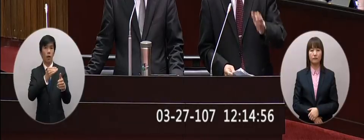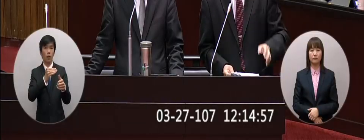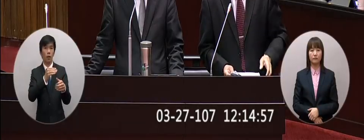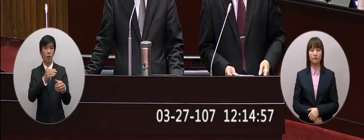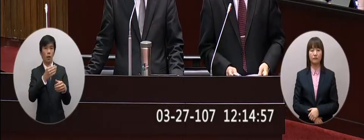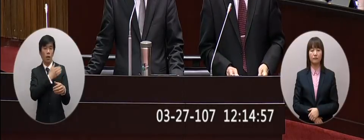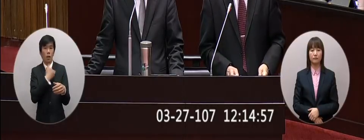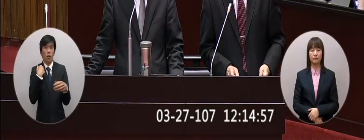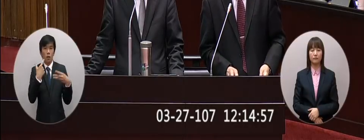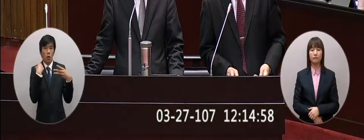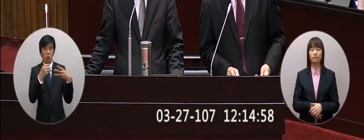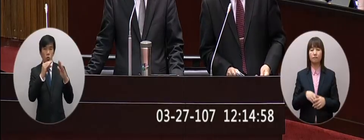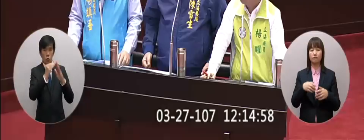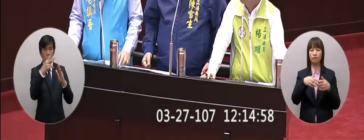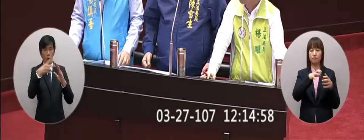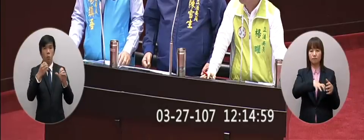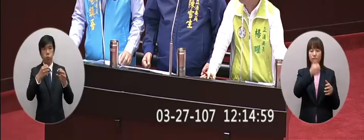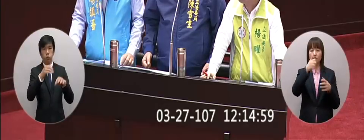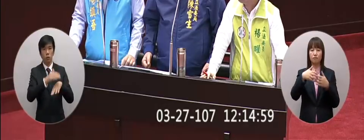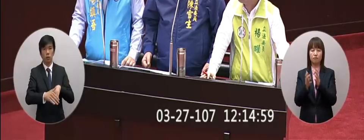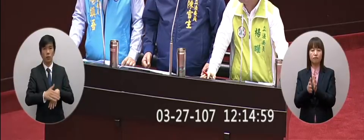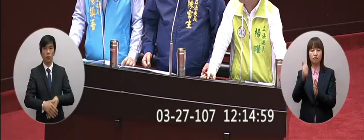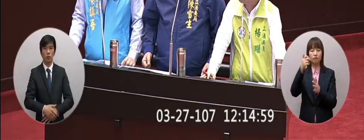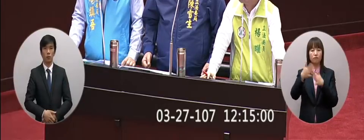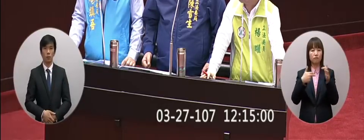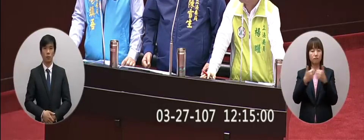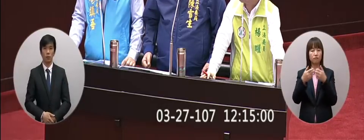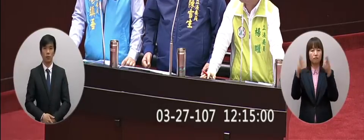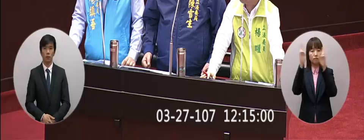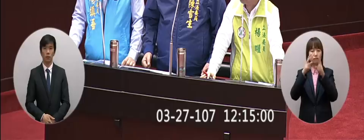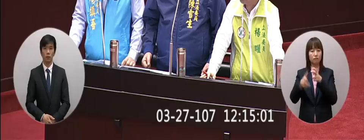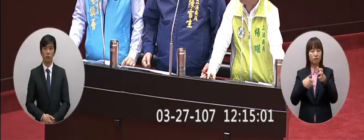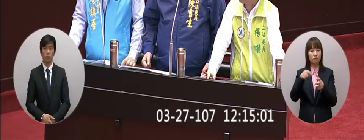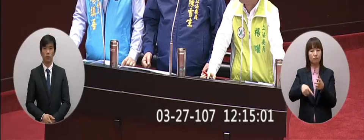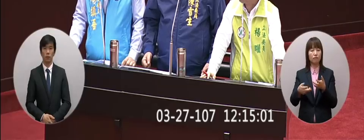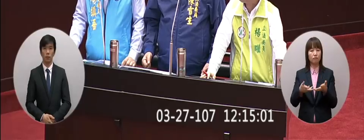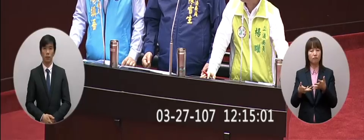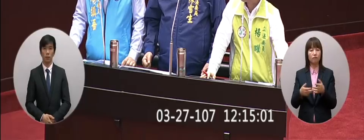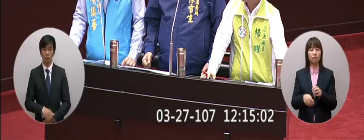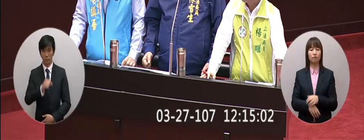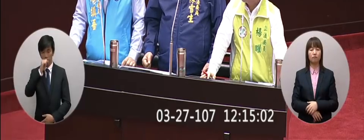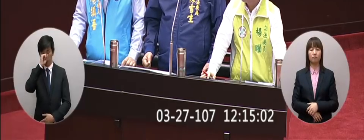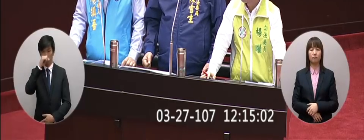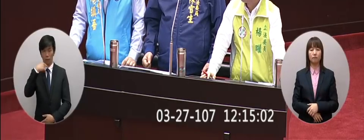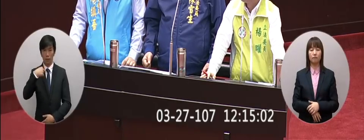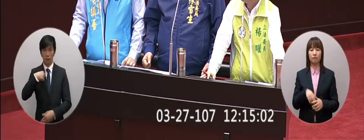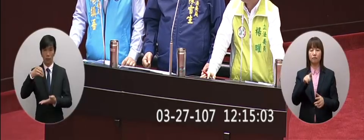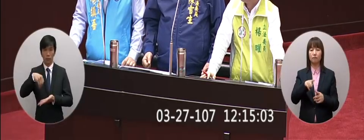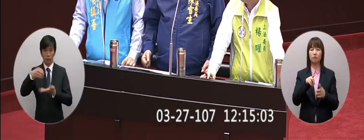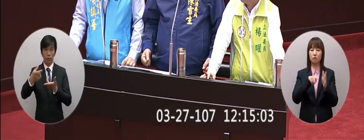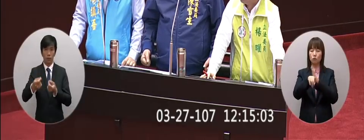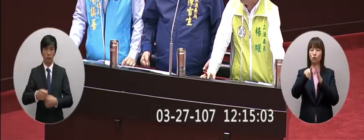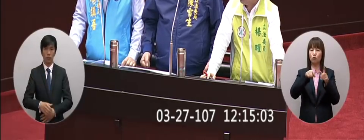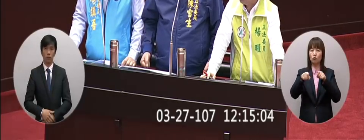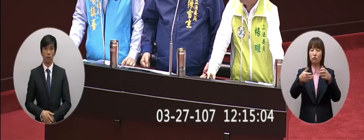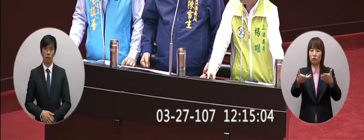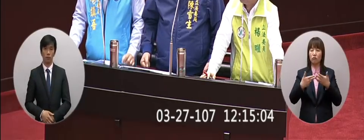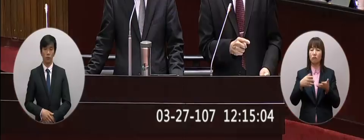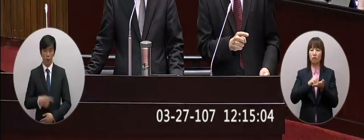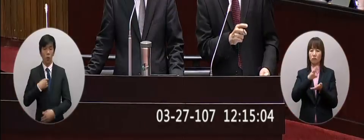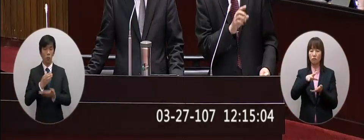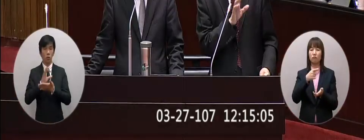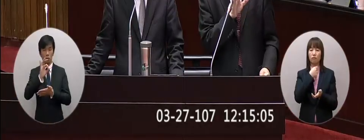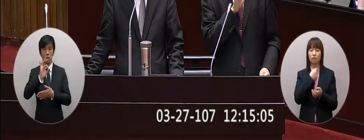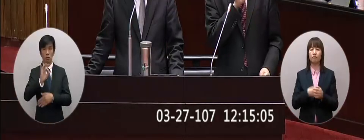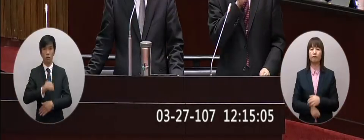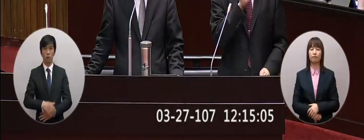们这个 陈委员还有部长有关那个协和电厂里面 好，这个就是我提到，就是未来 专案报告可不可以 评估？可以，没